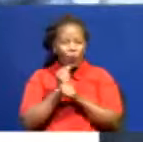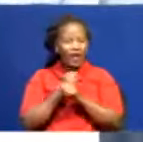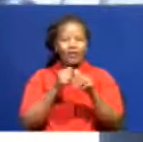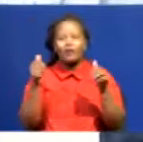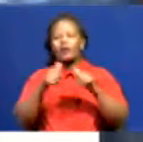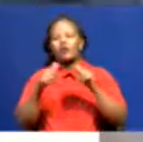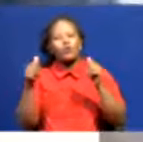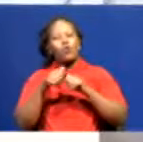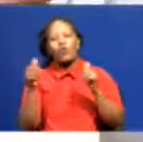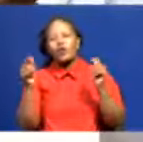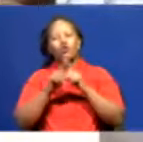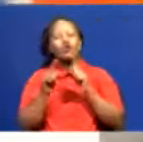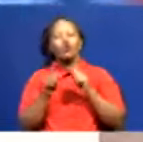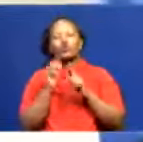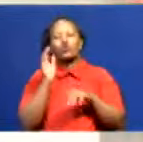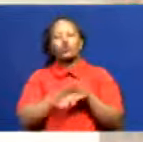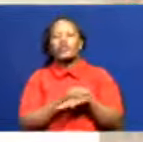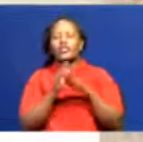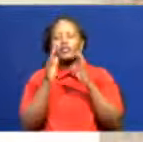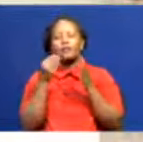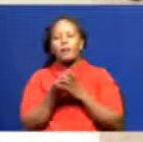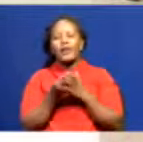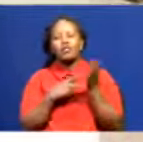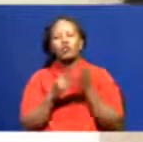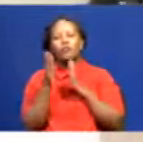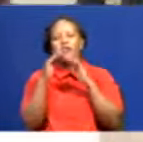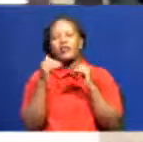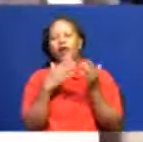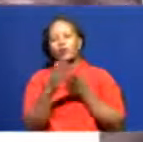kila kitu, tupate itulipe nyumba.